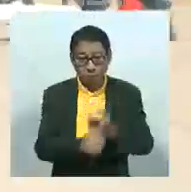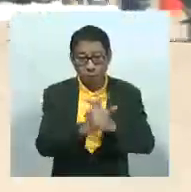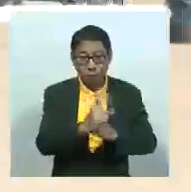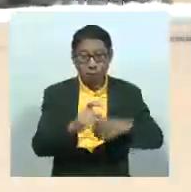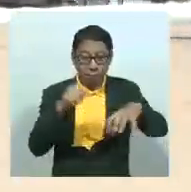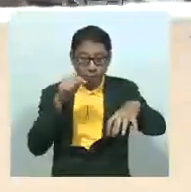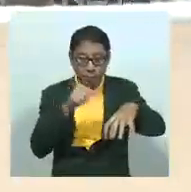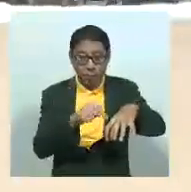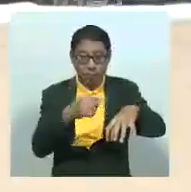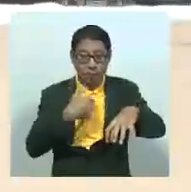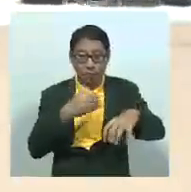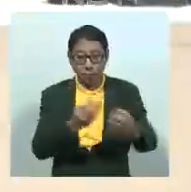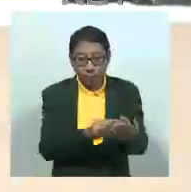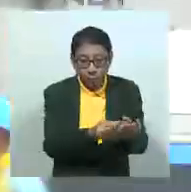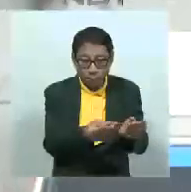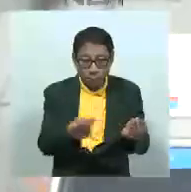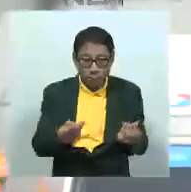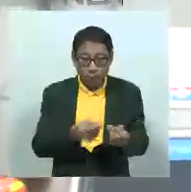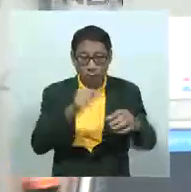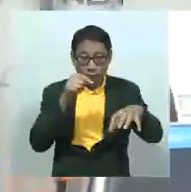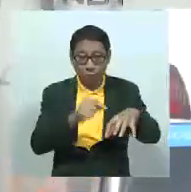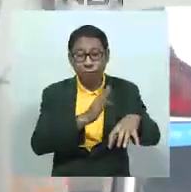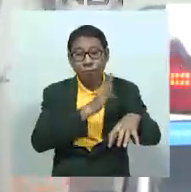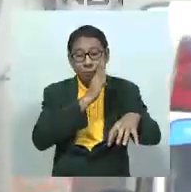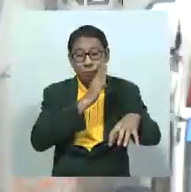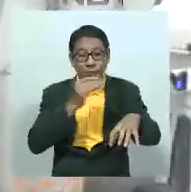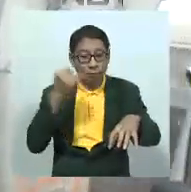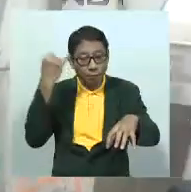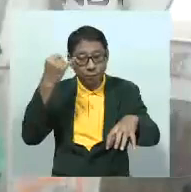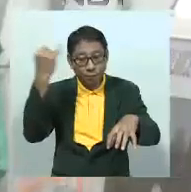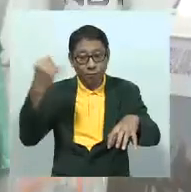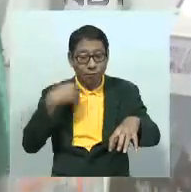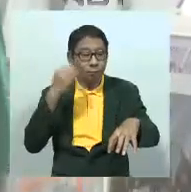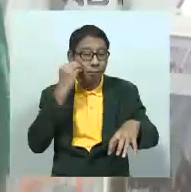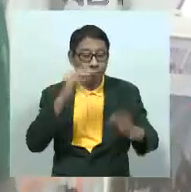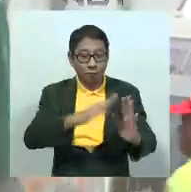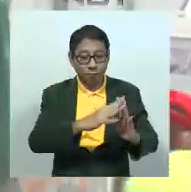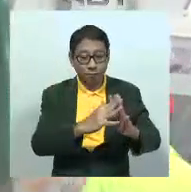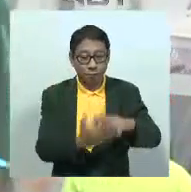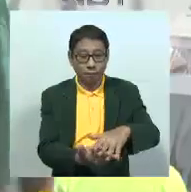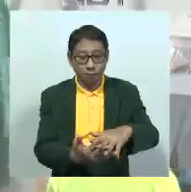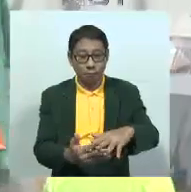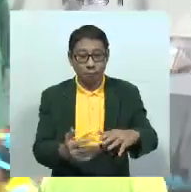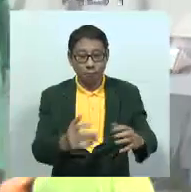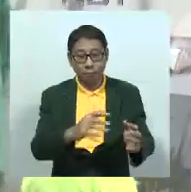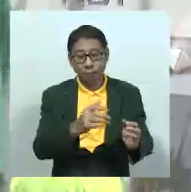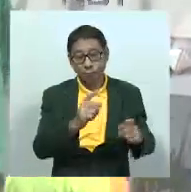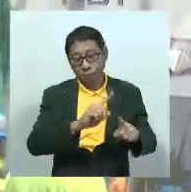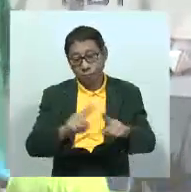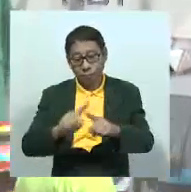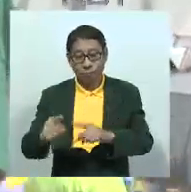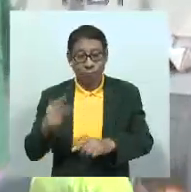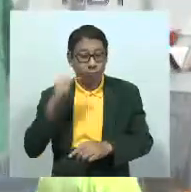ที่ซึ่งเป็นภาคพื้นดินนะครับก็สมมุติในโครงสร้างของบ้านเรือนเสียหายมีซากปรักหักพังซึ่งโด